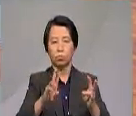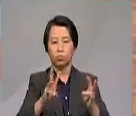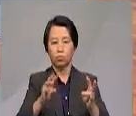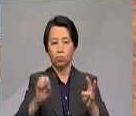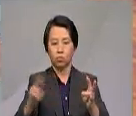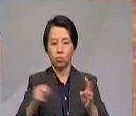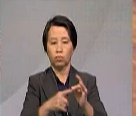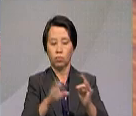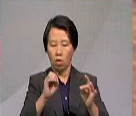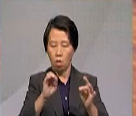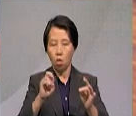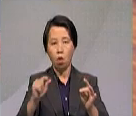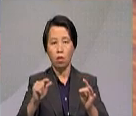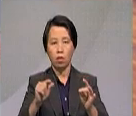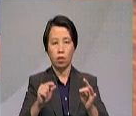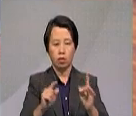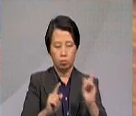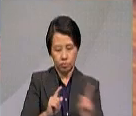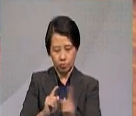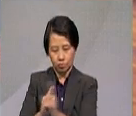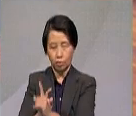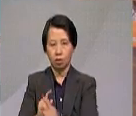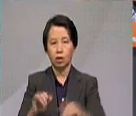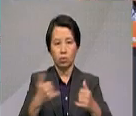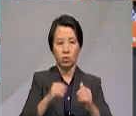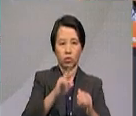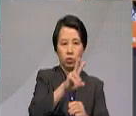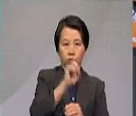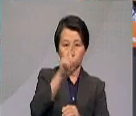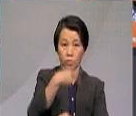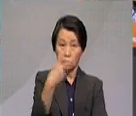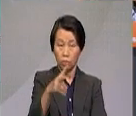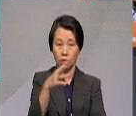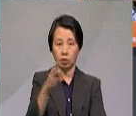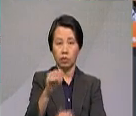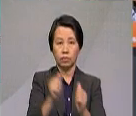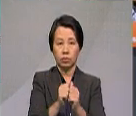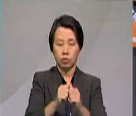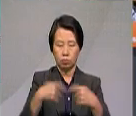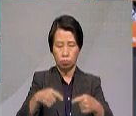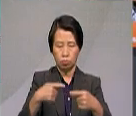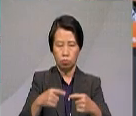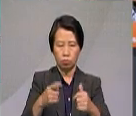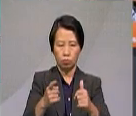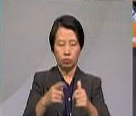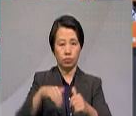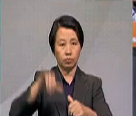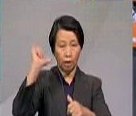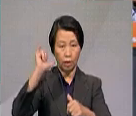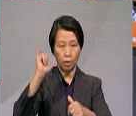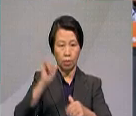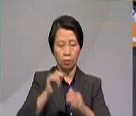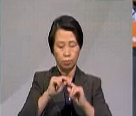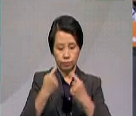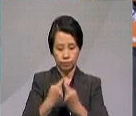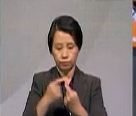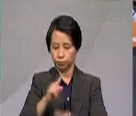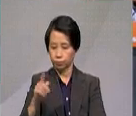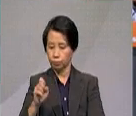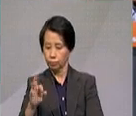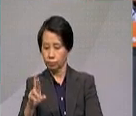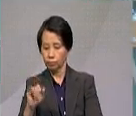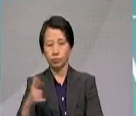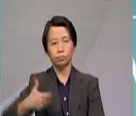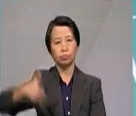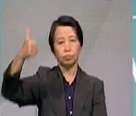dan Ong Hiu Hock. Kejohanan bermula 20 Disember lalu sebelum saingan kemuncak semalam. Pasukan unggul yang dibimbing Zakri muncul